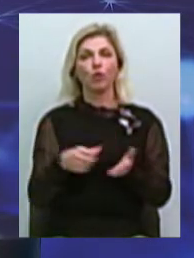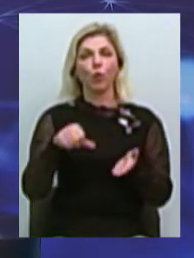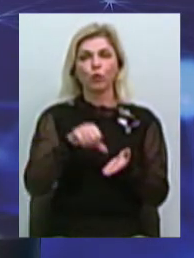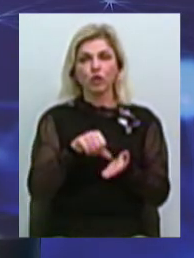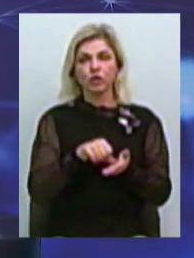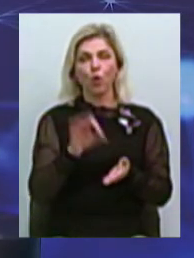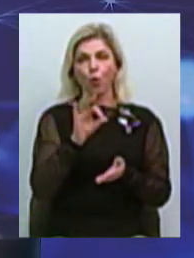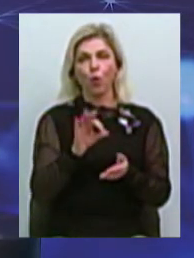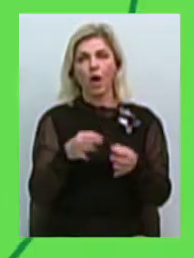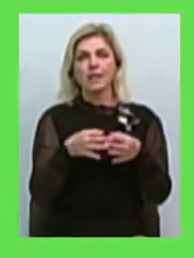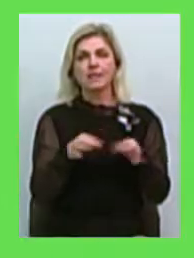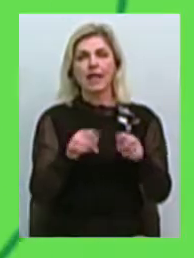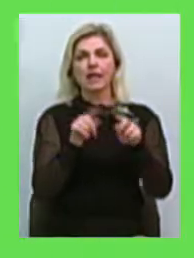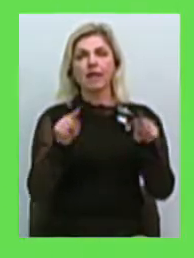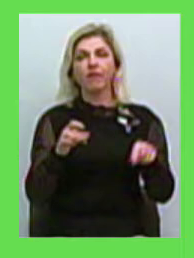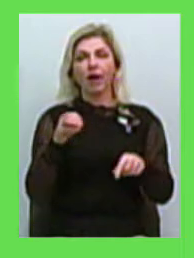вчителів.